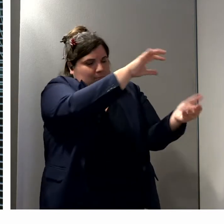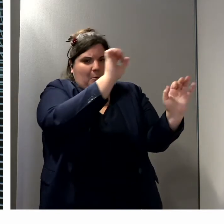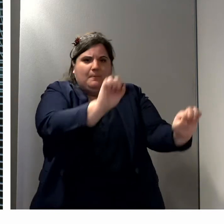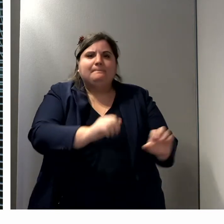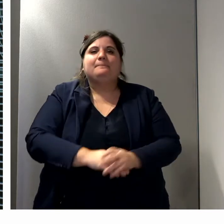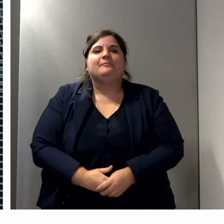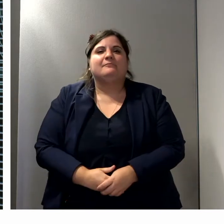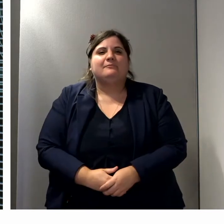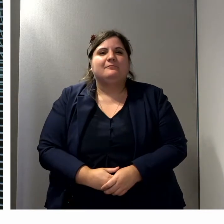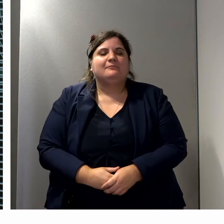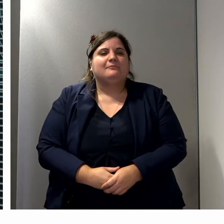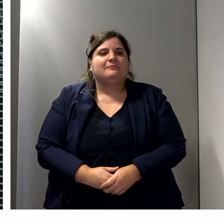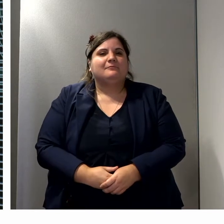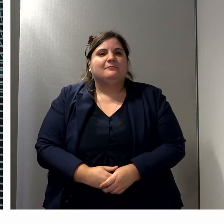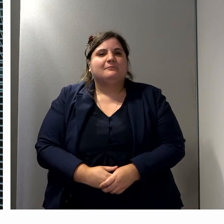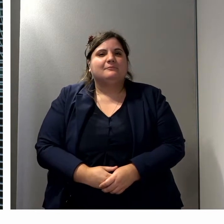les produits.